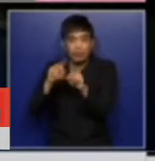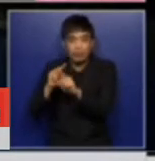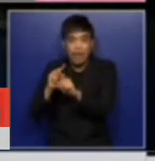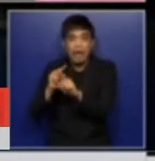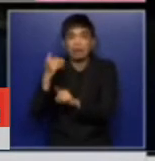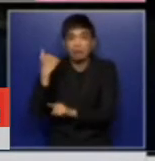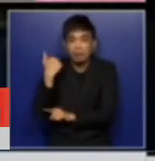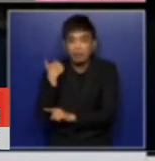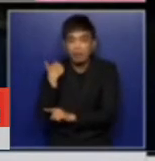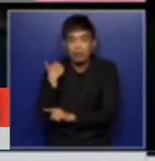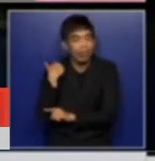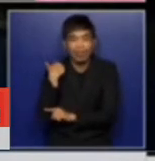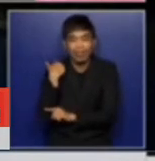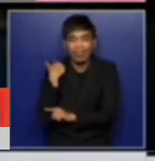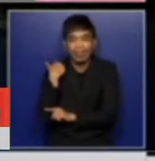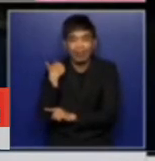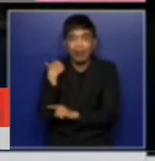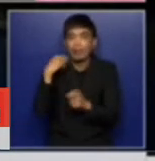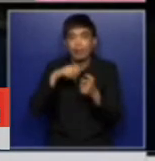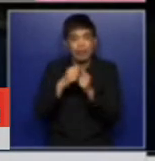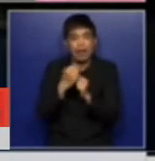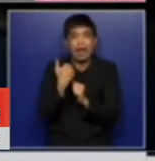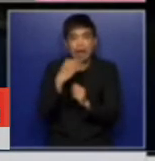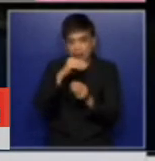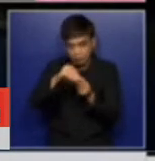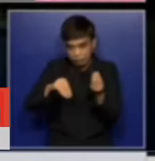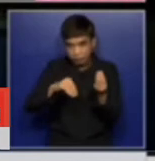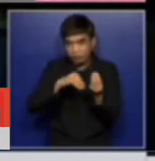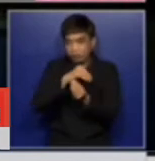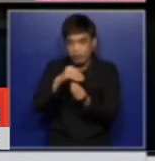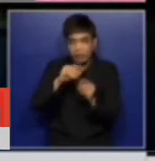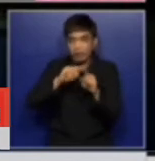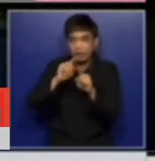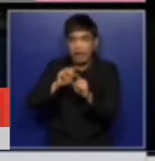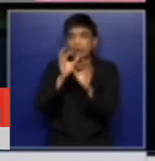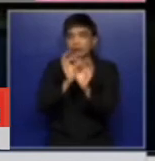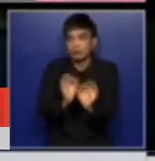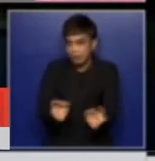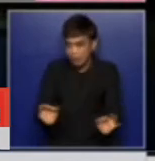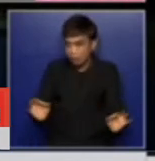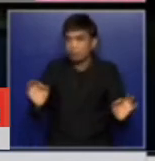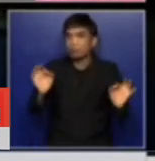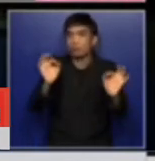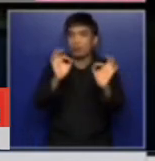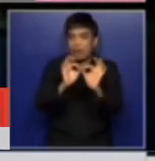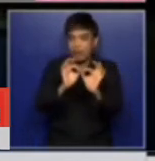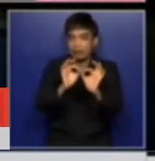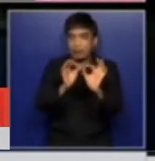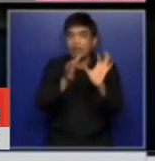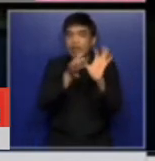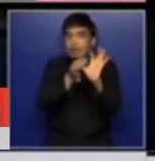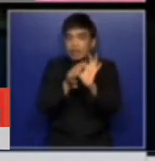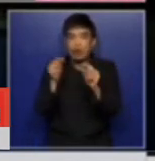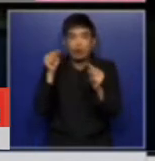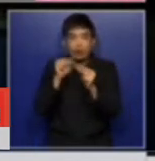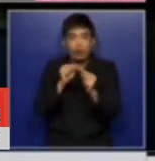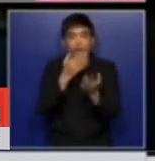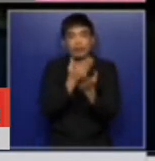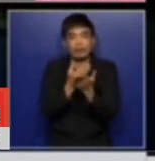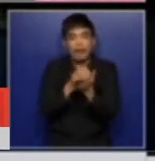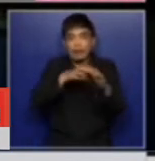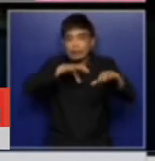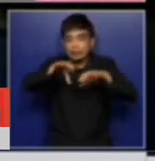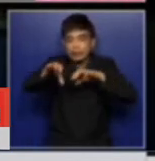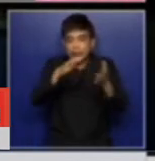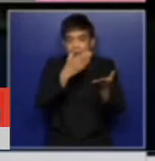ะนั้นเรื่องนี้เป็นเรื่องสำคัญเพราะมันเป็นเรื่องที่มันเกี่ยวกับเรื่องของการจัดงบประมาณการประ